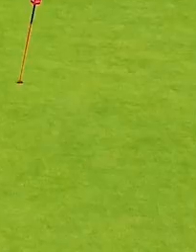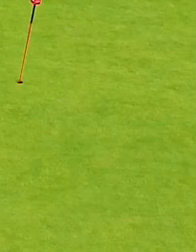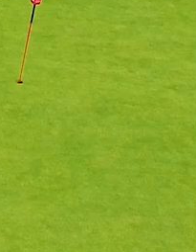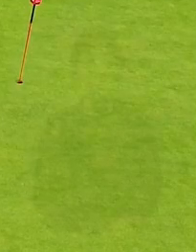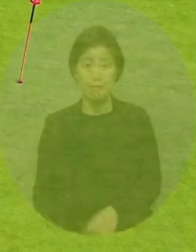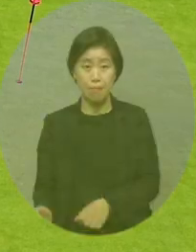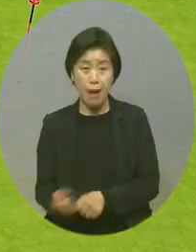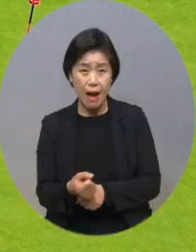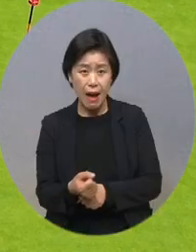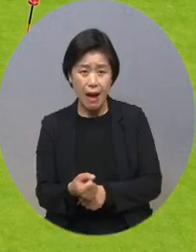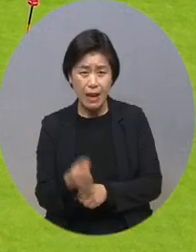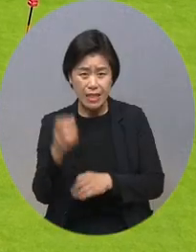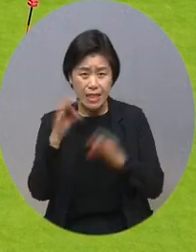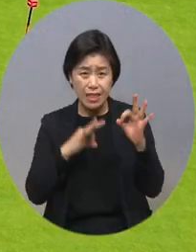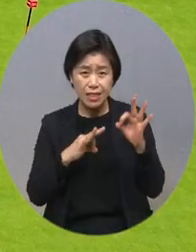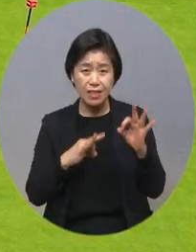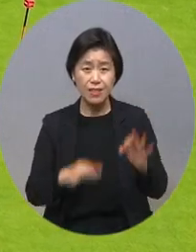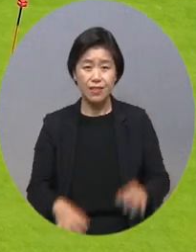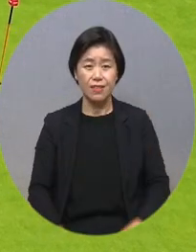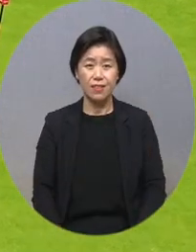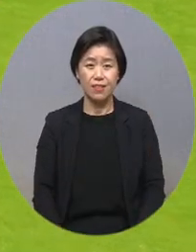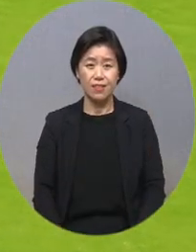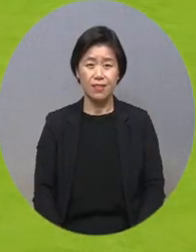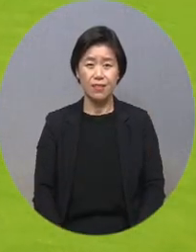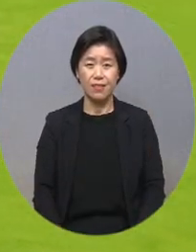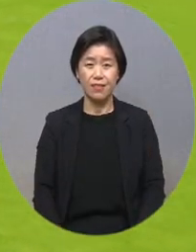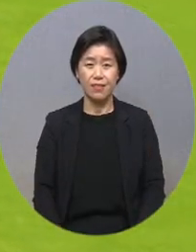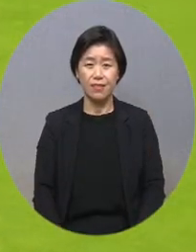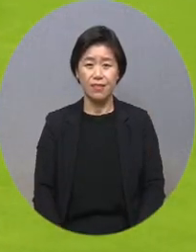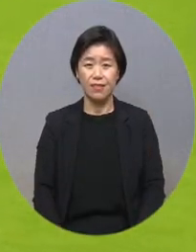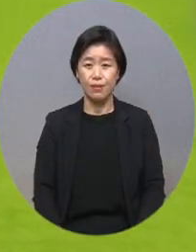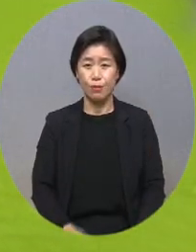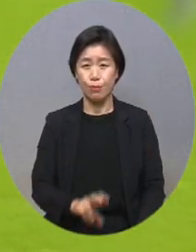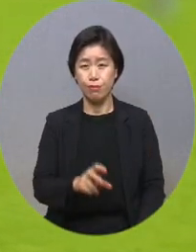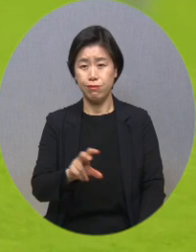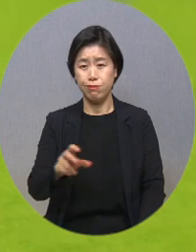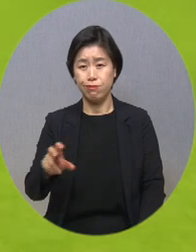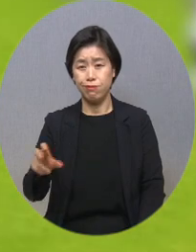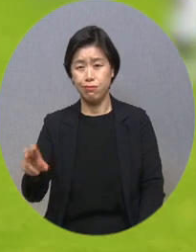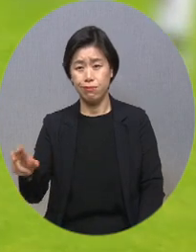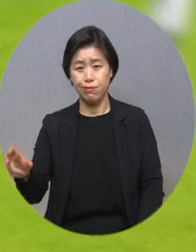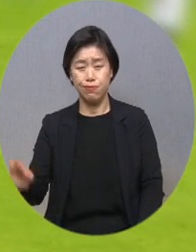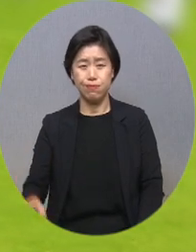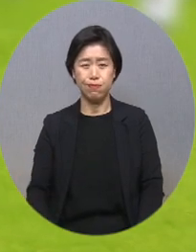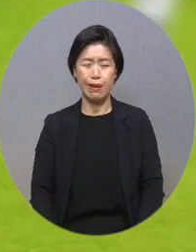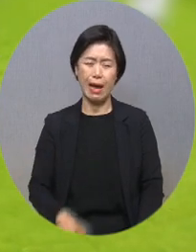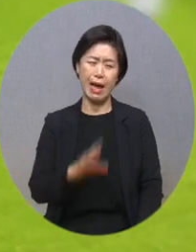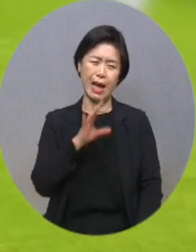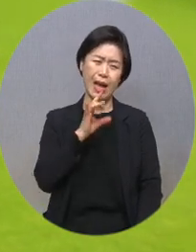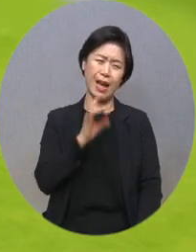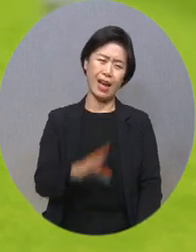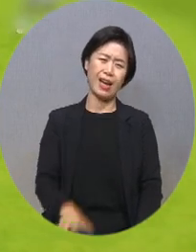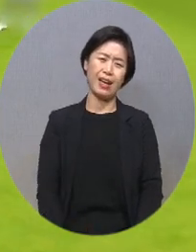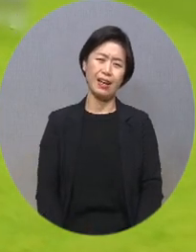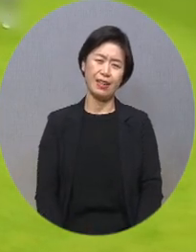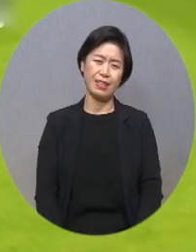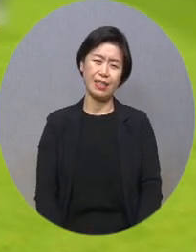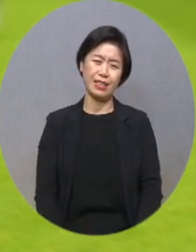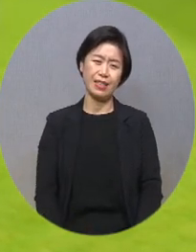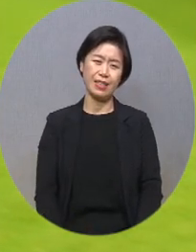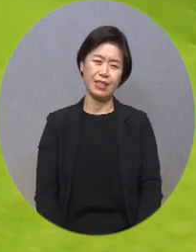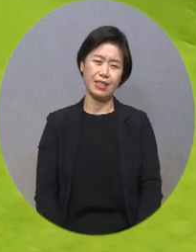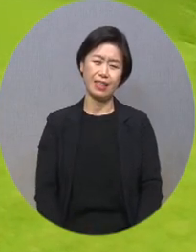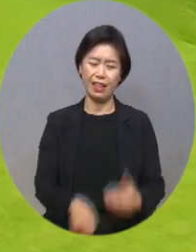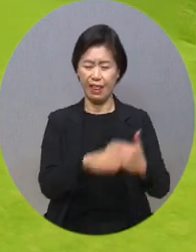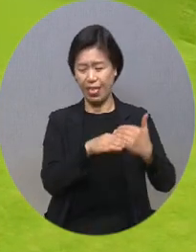깠다. 어? 깠다. 하지마. 아. 안 돼. 아. 안 돼. 안 돼. 그럴 줄 알았어.